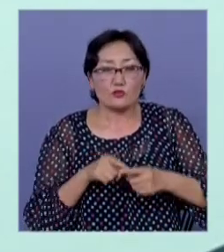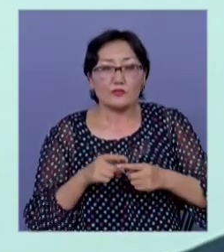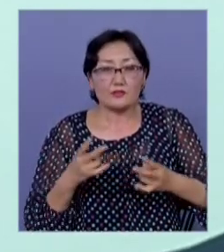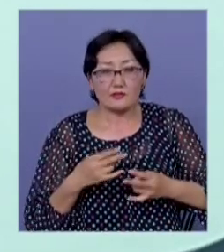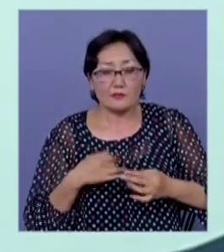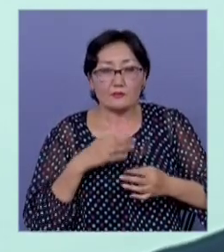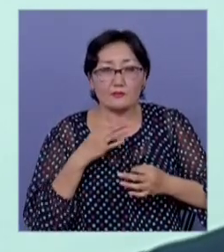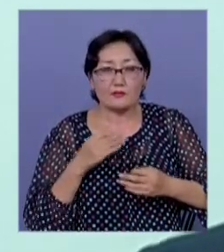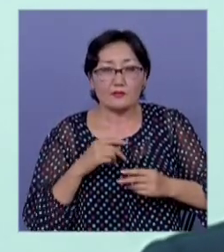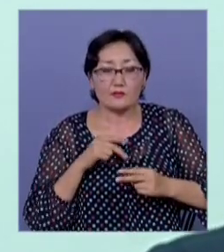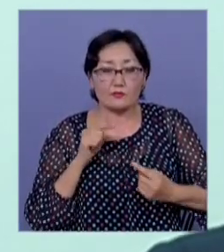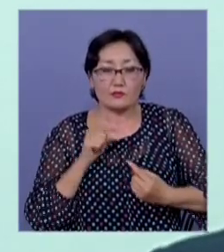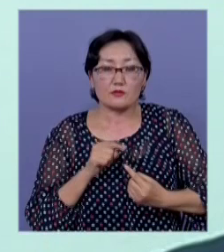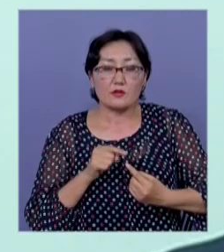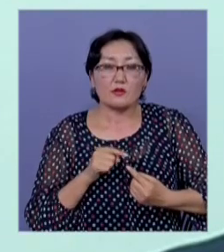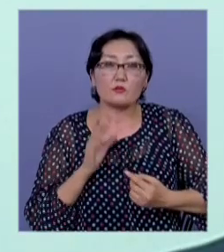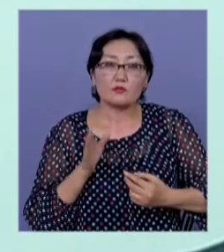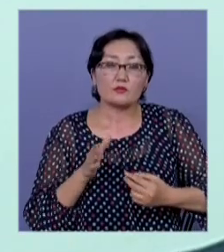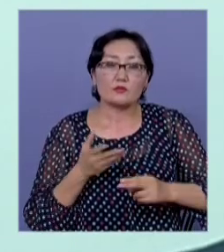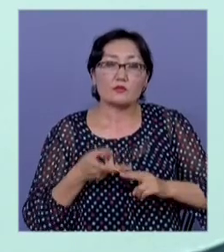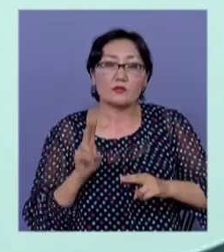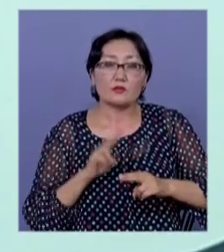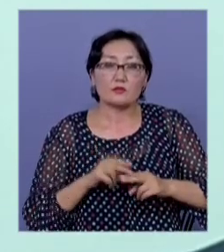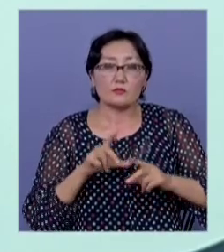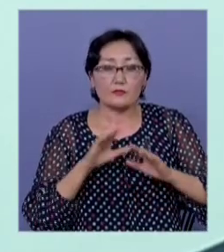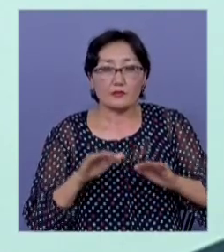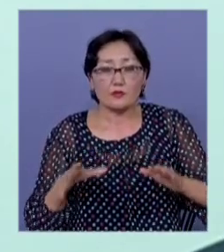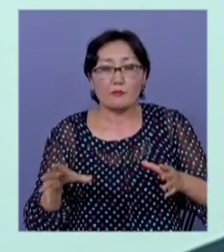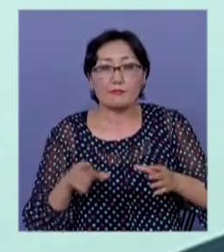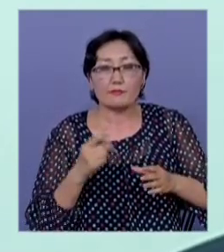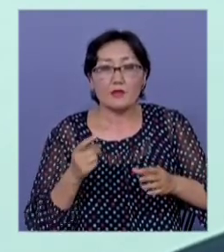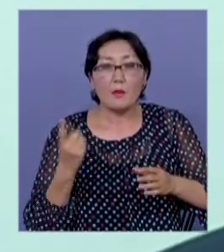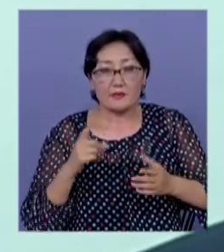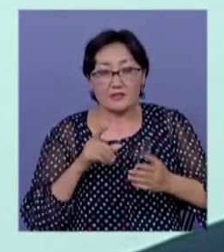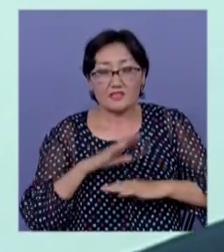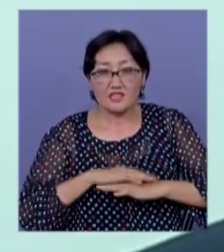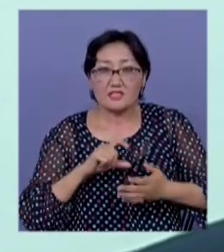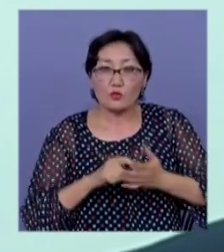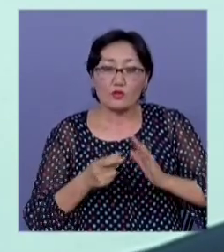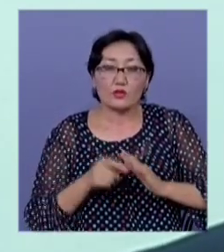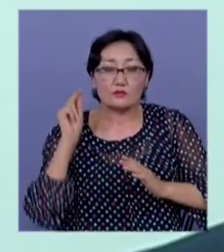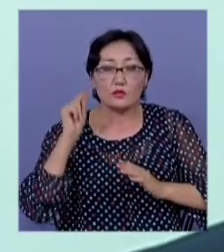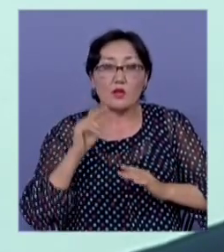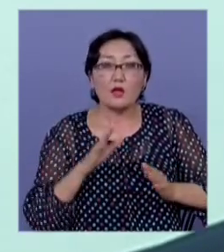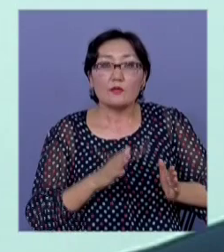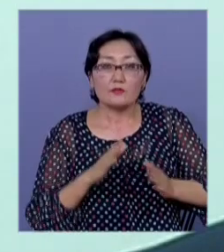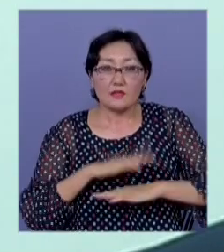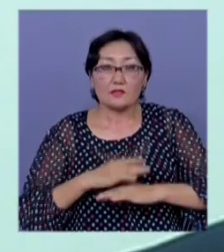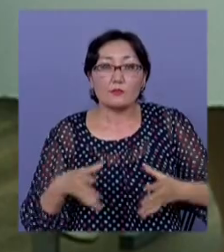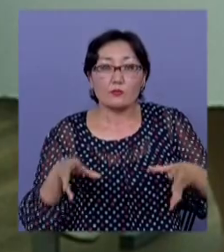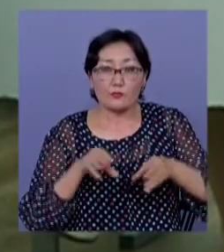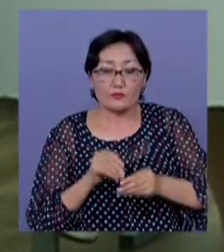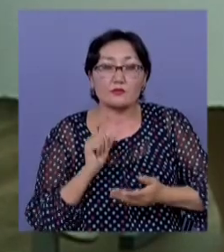Иә, мен қарсылықтан тамын. Өйткені оқушы барлығымыз бір сыныпта оқығандықтан тәртіп бәрімізге ортақ болу